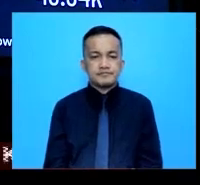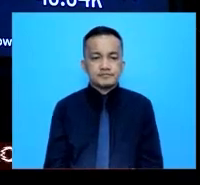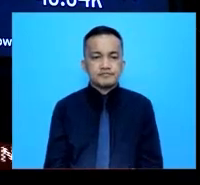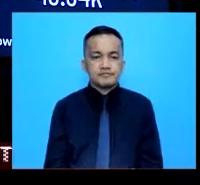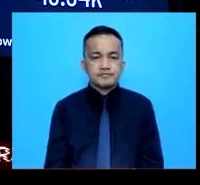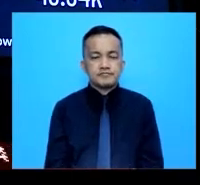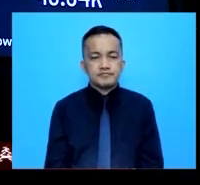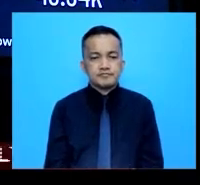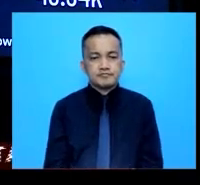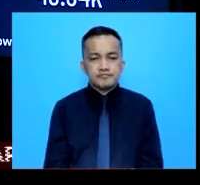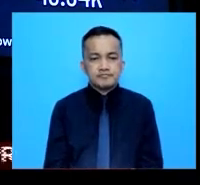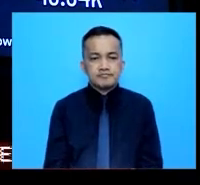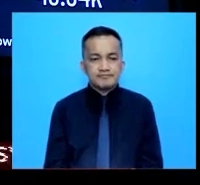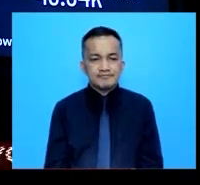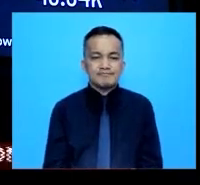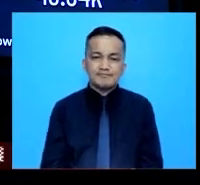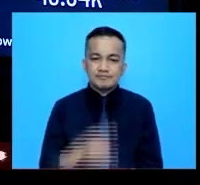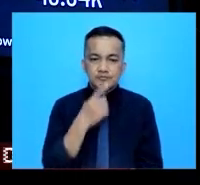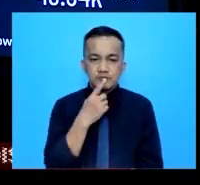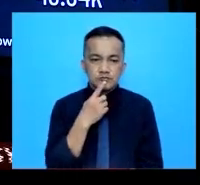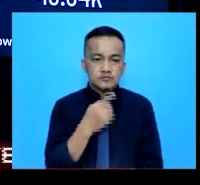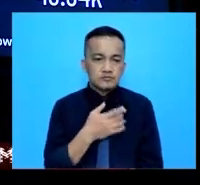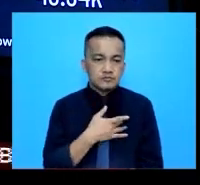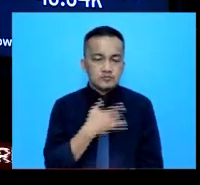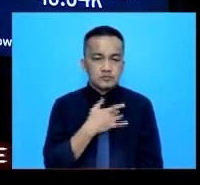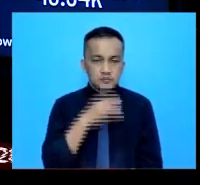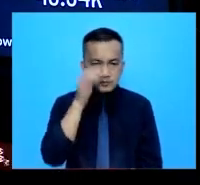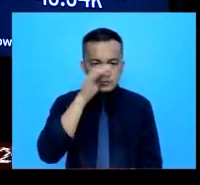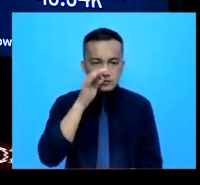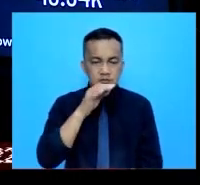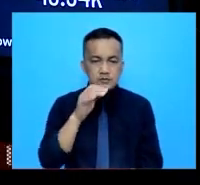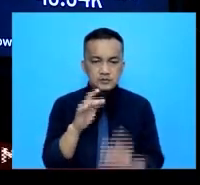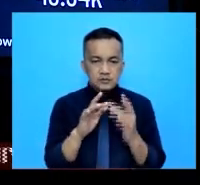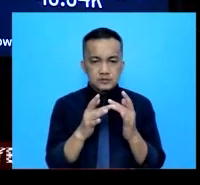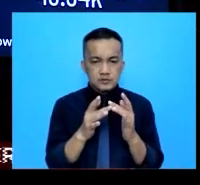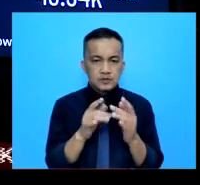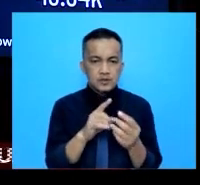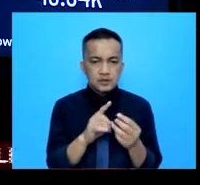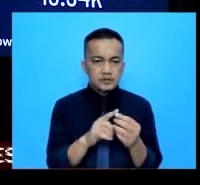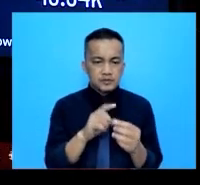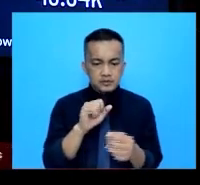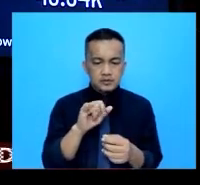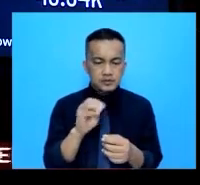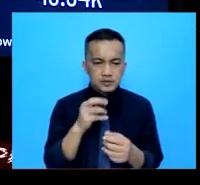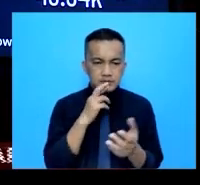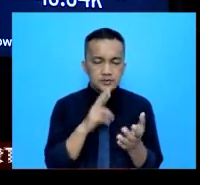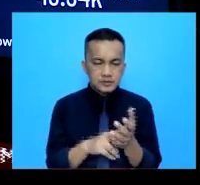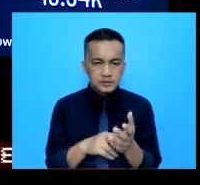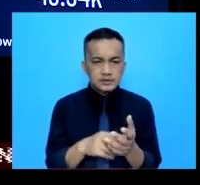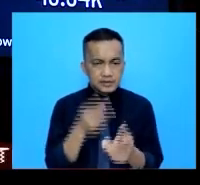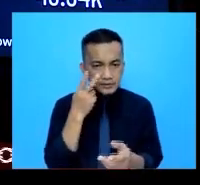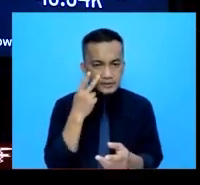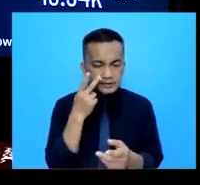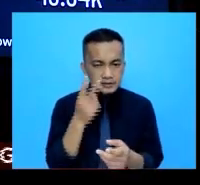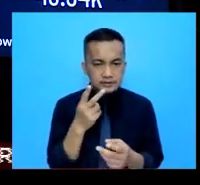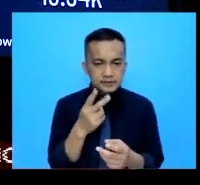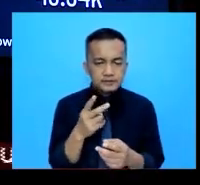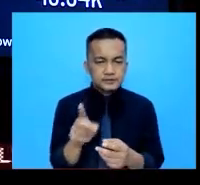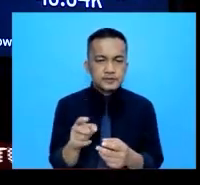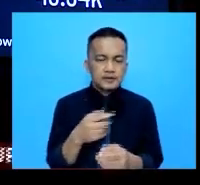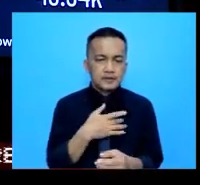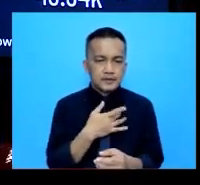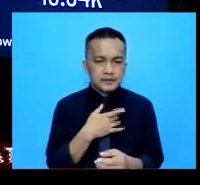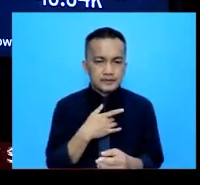Ano na nga ba ang salubi ng mga Pinoy online pagdating sa SIM registration? Silipin po natin ang pulso ng netizens gamit